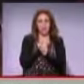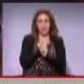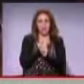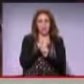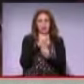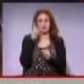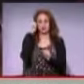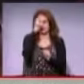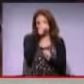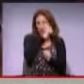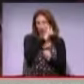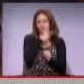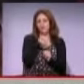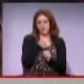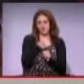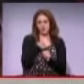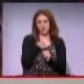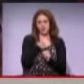قابلت صعوبات هتبقى